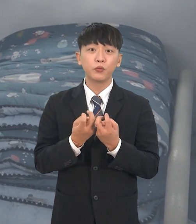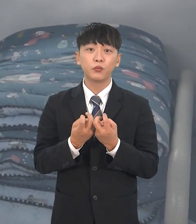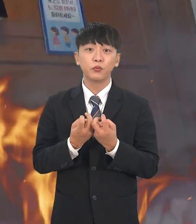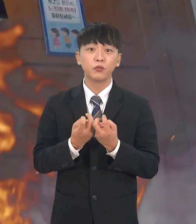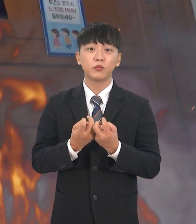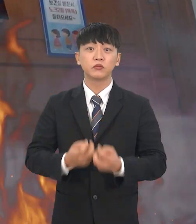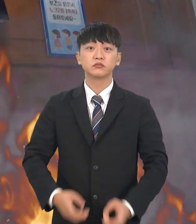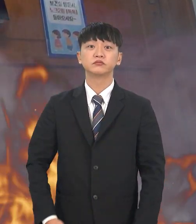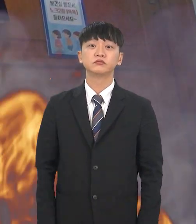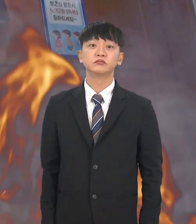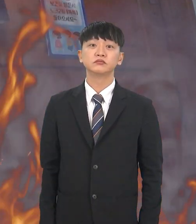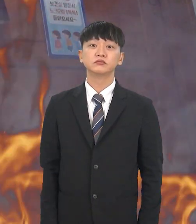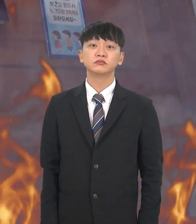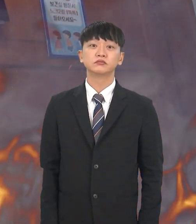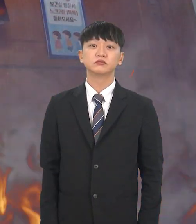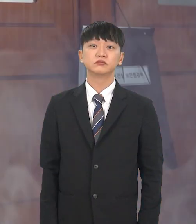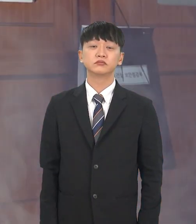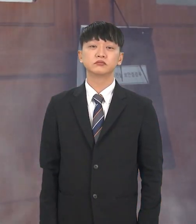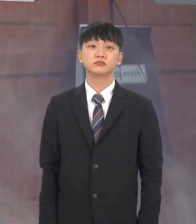어떡하지?